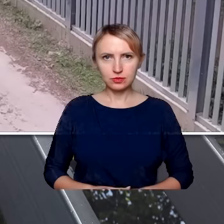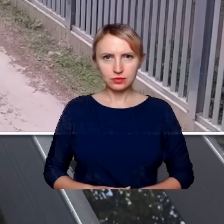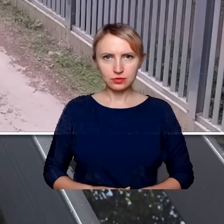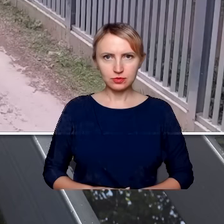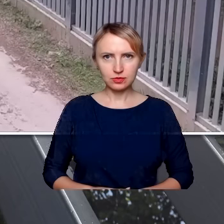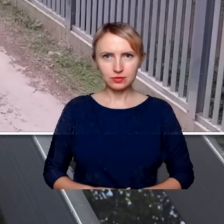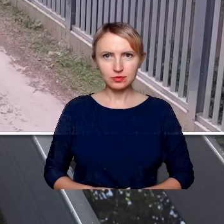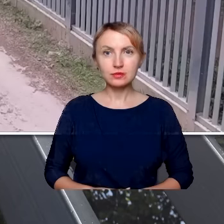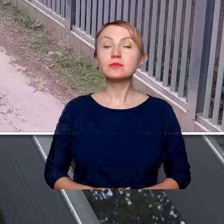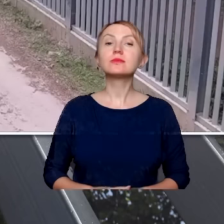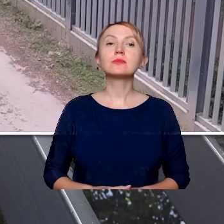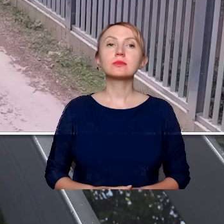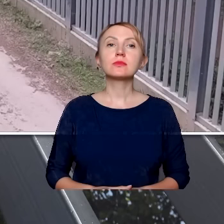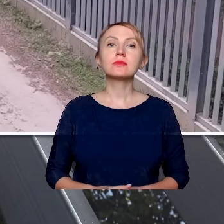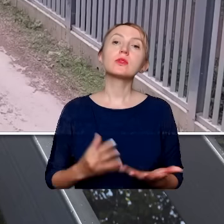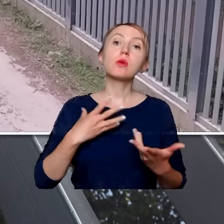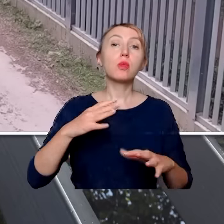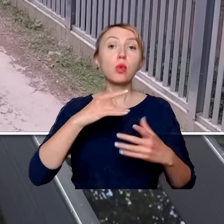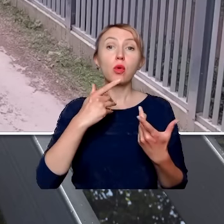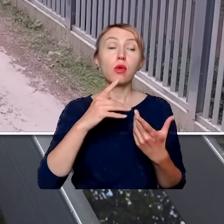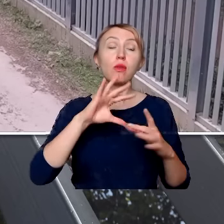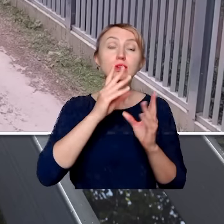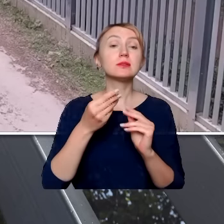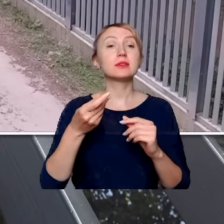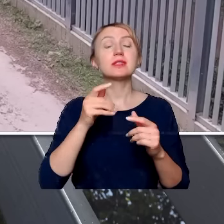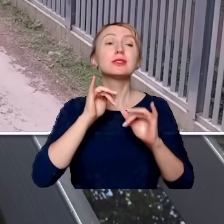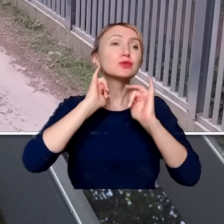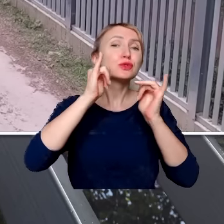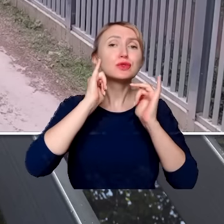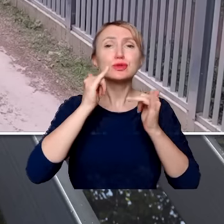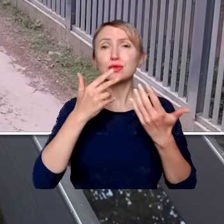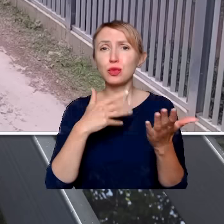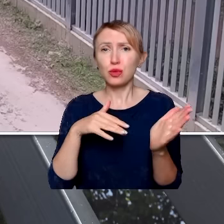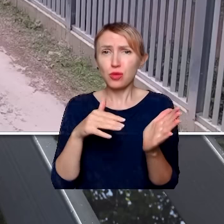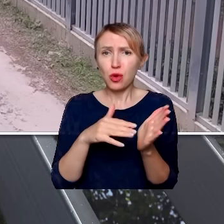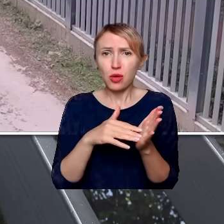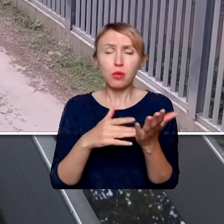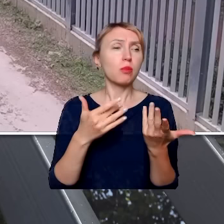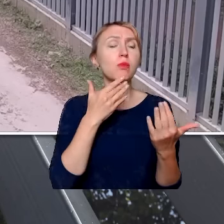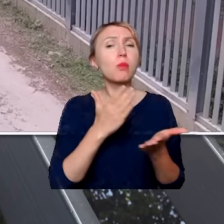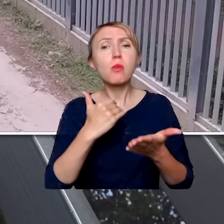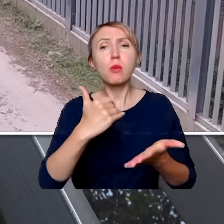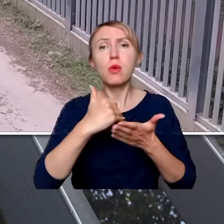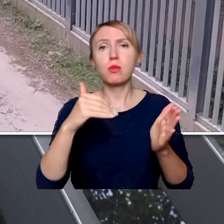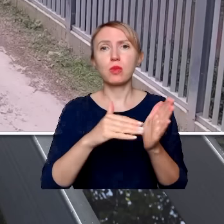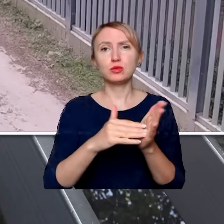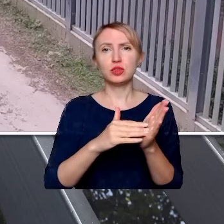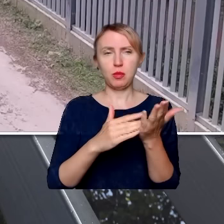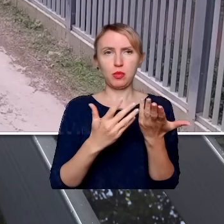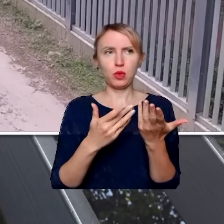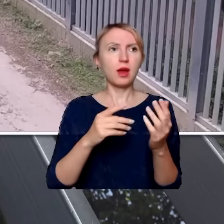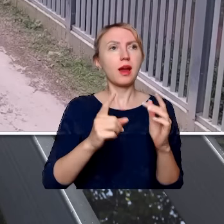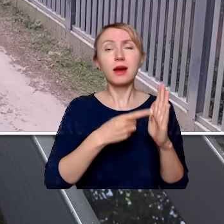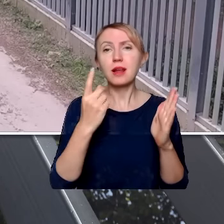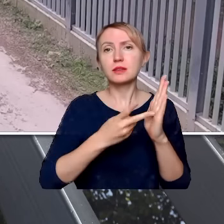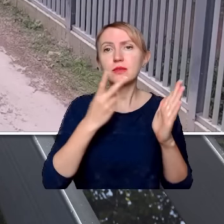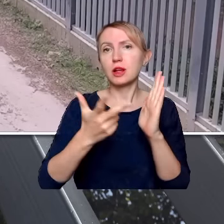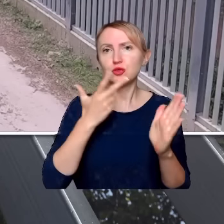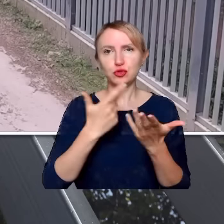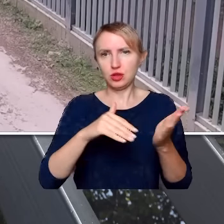mówi, tym razem się nie damy nabrać. No, to nie są nowe rzeczy. one przypominają, że w